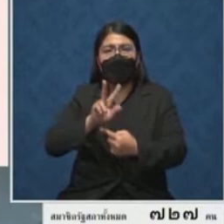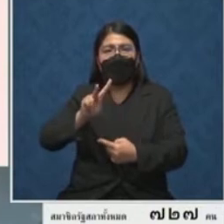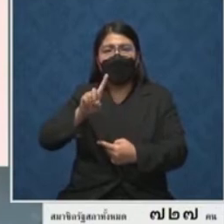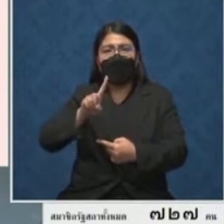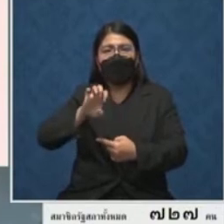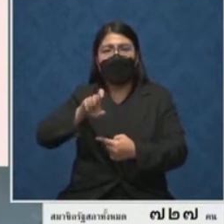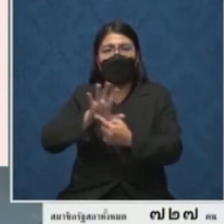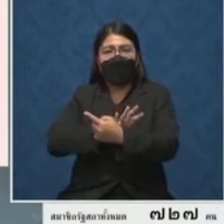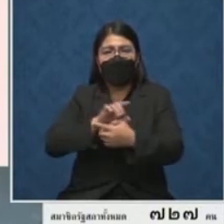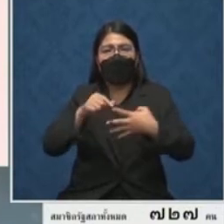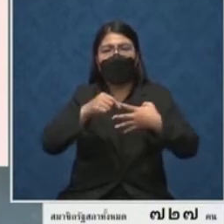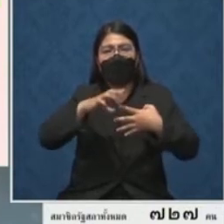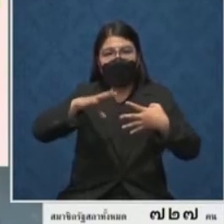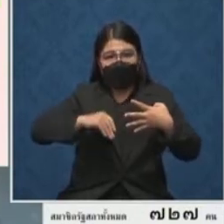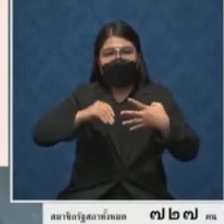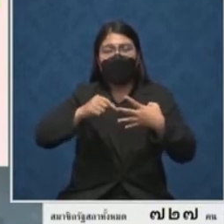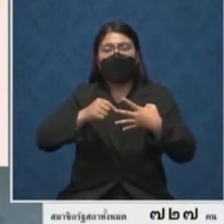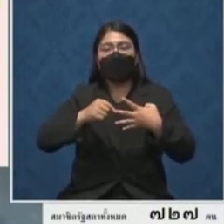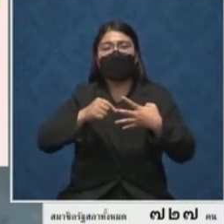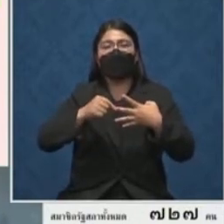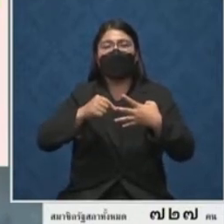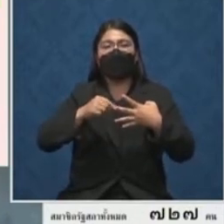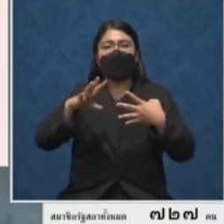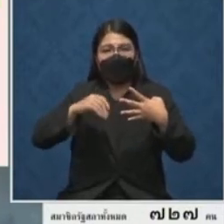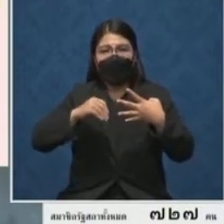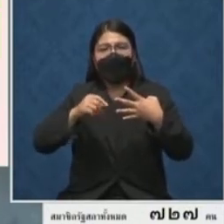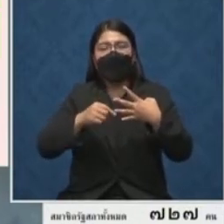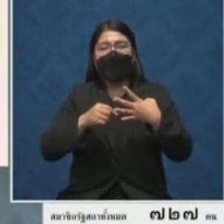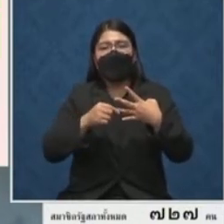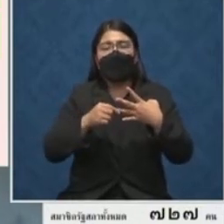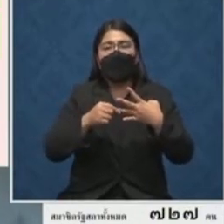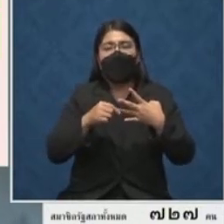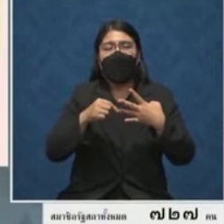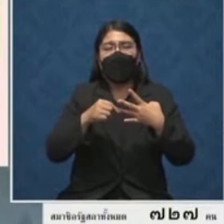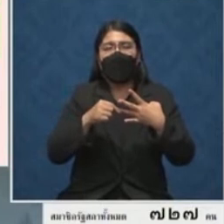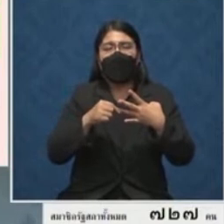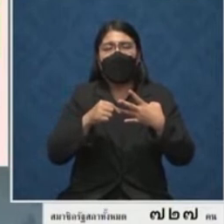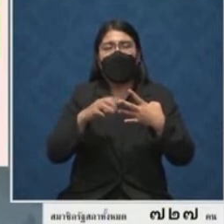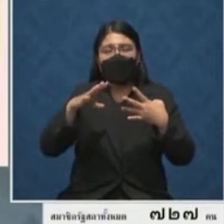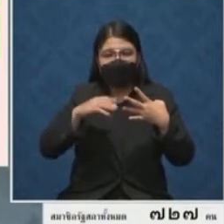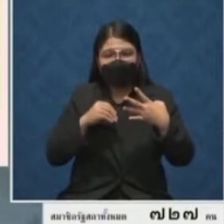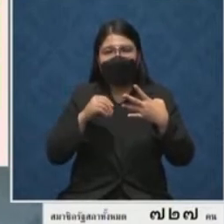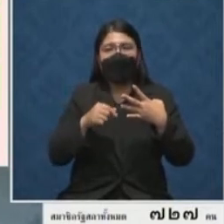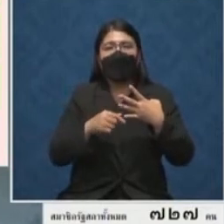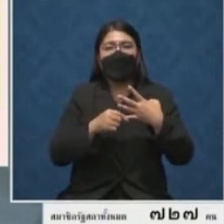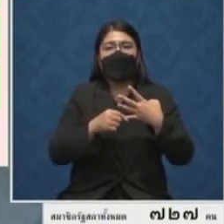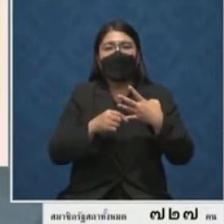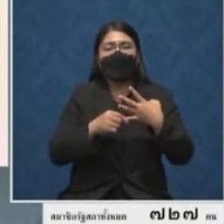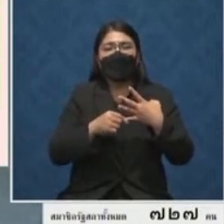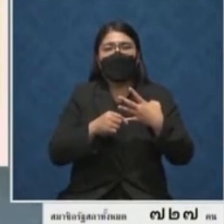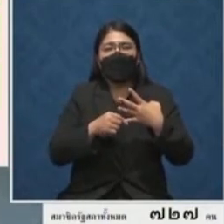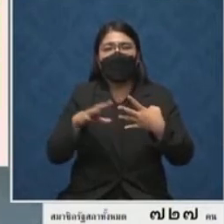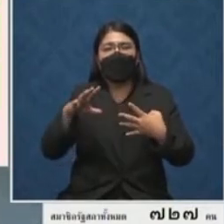1รับหลักการ2รับหลักการ3รับหลักการ4